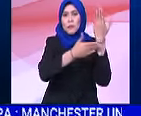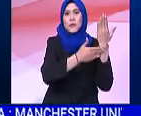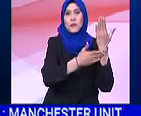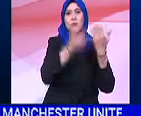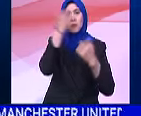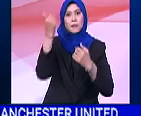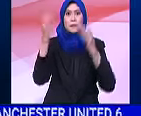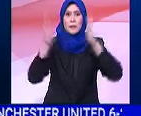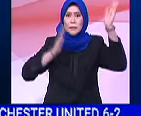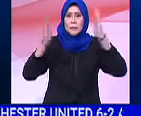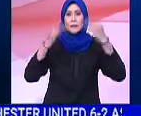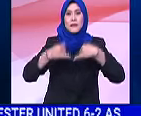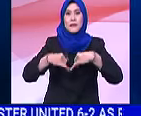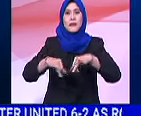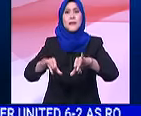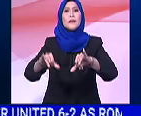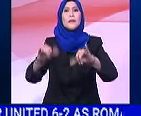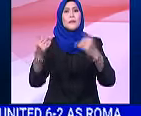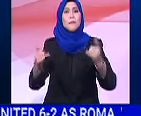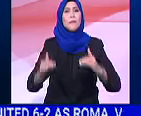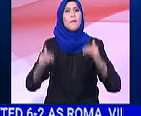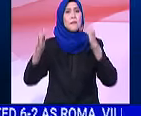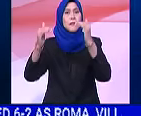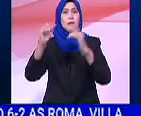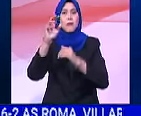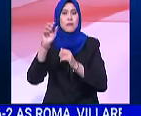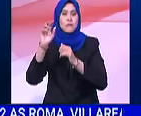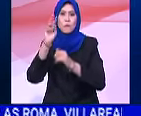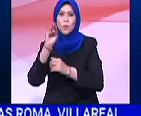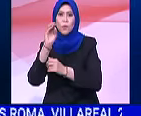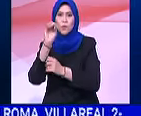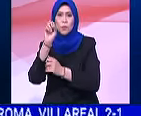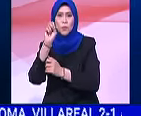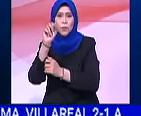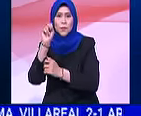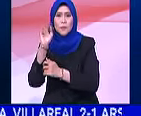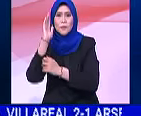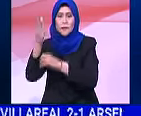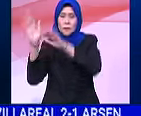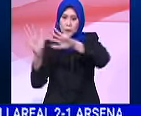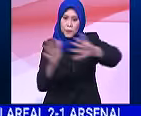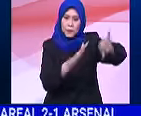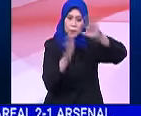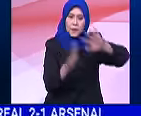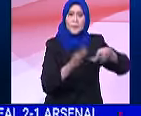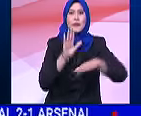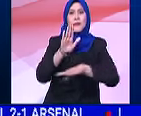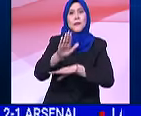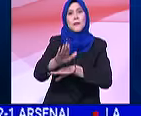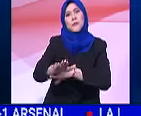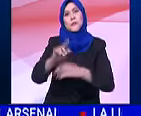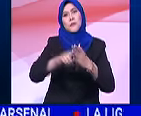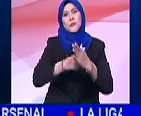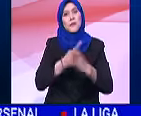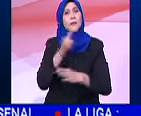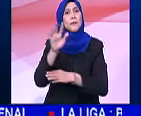memandangkan negara kini masih lagi berada pada fasa peralihan monsun yang dijangkakan akan berlanjutan sehingga ke pertengahan